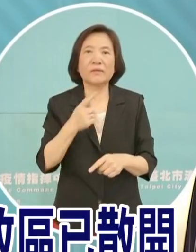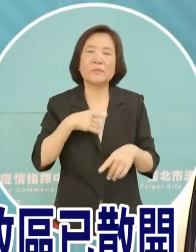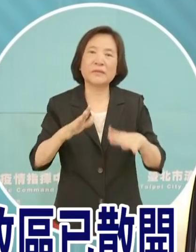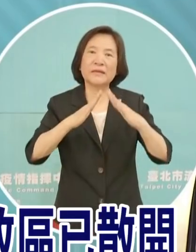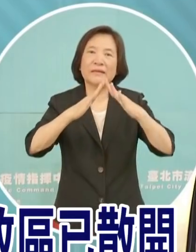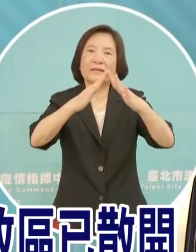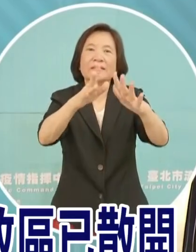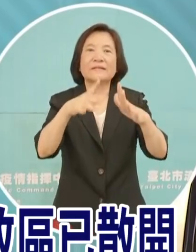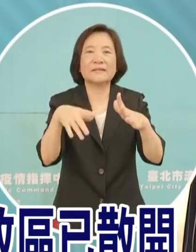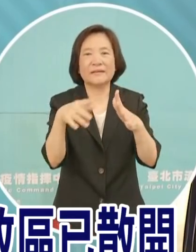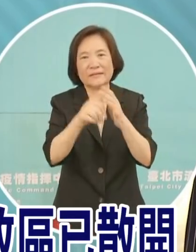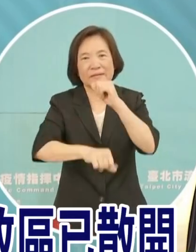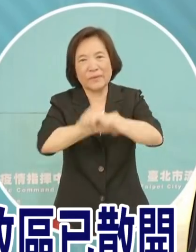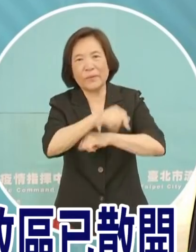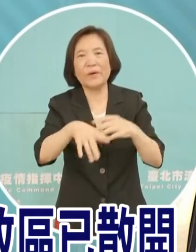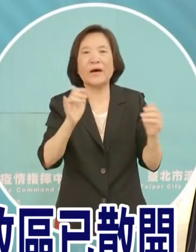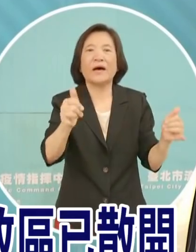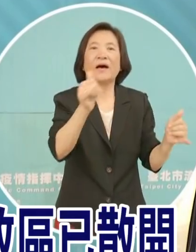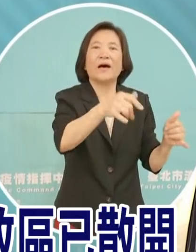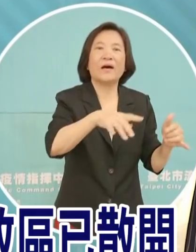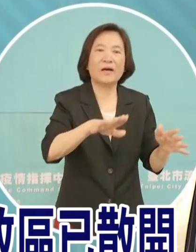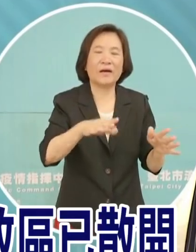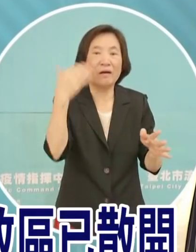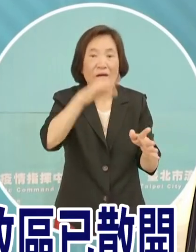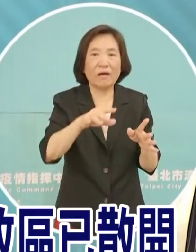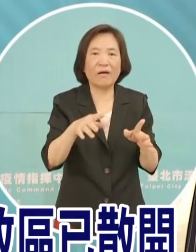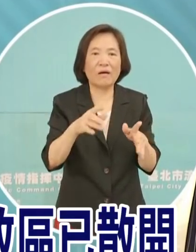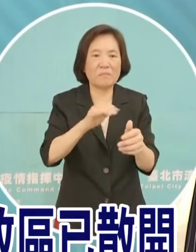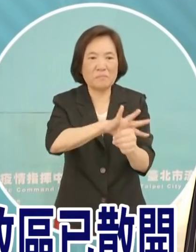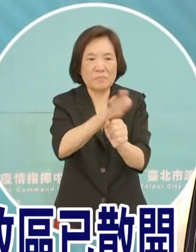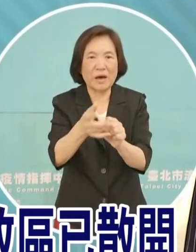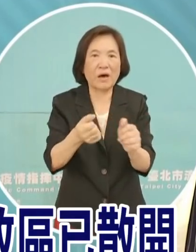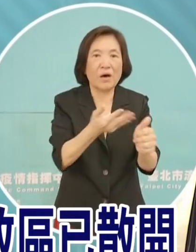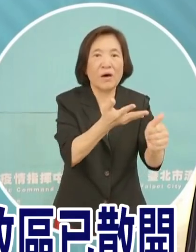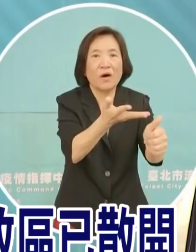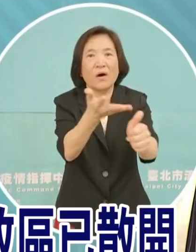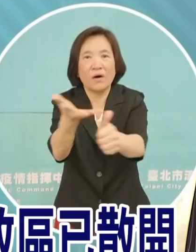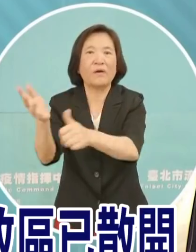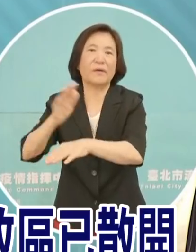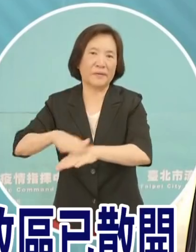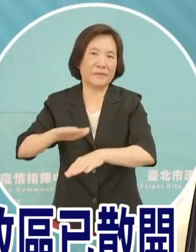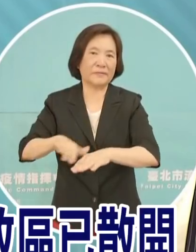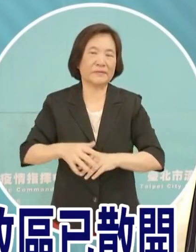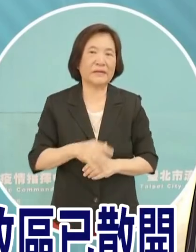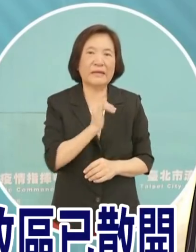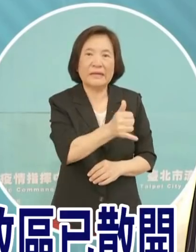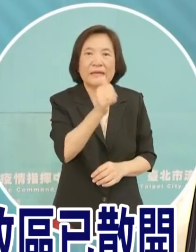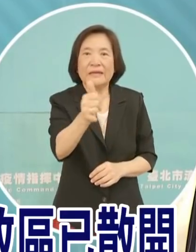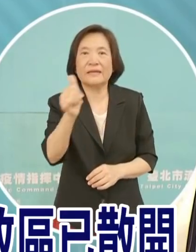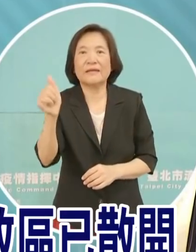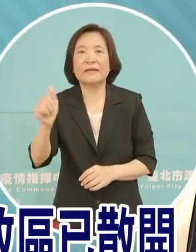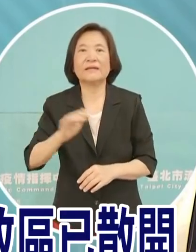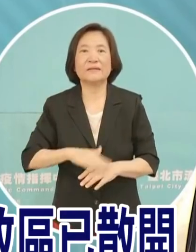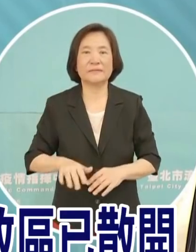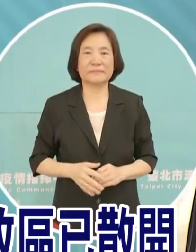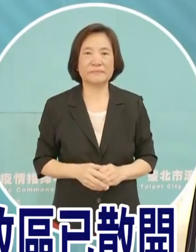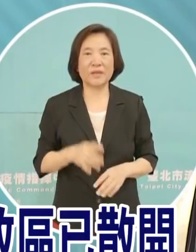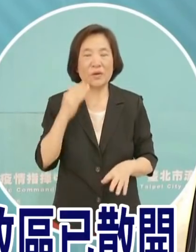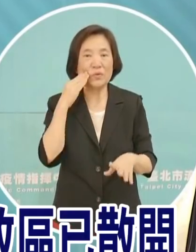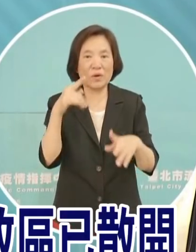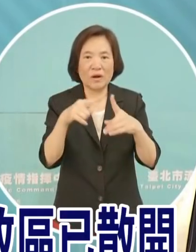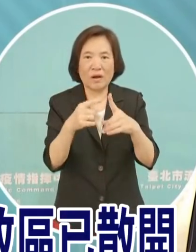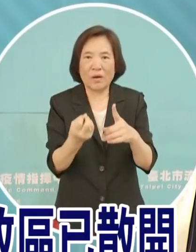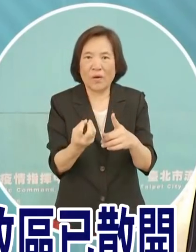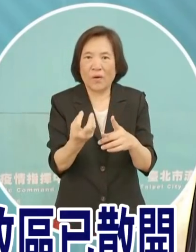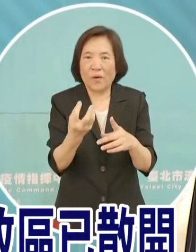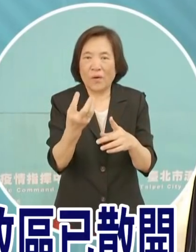道吗？那人会跑来跑去的。他稍微跑到其他地方去，所以一开始我就到我们这个数量到一定程度的时候，我就知道说